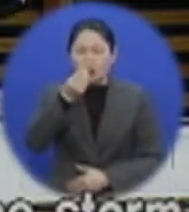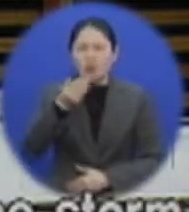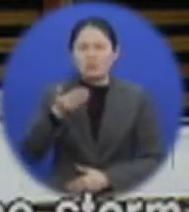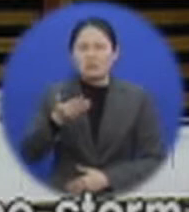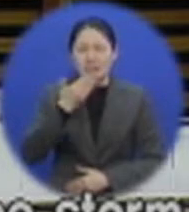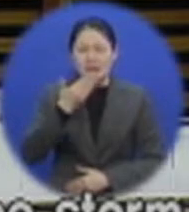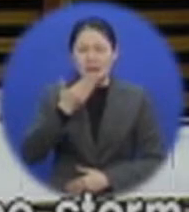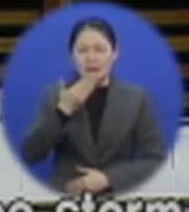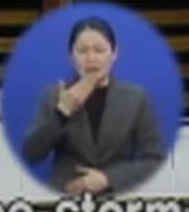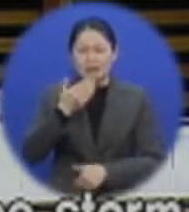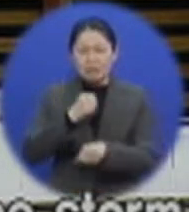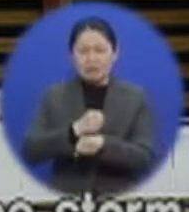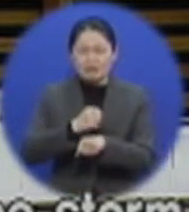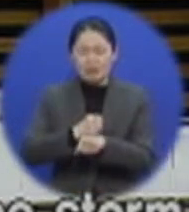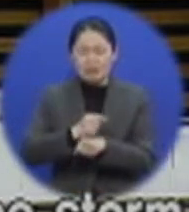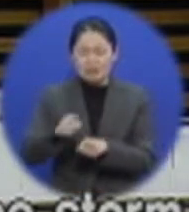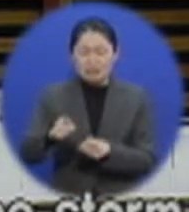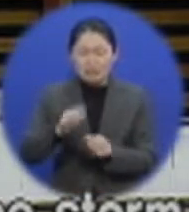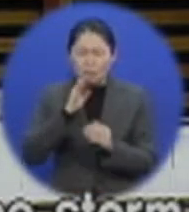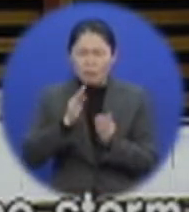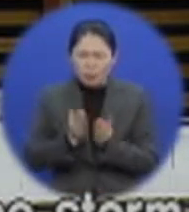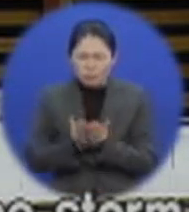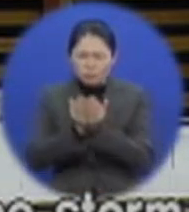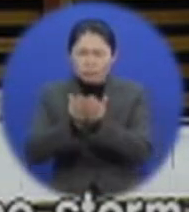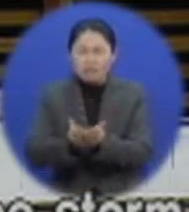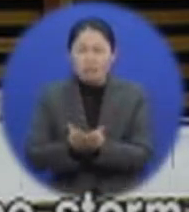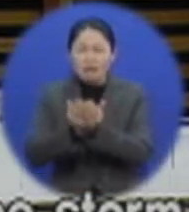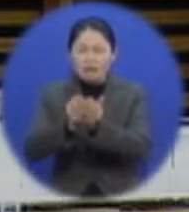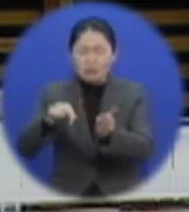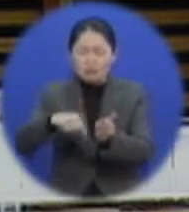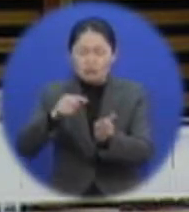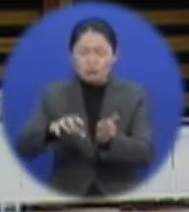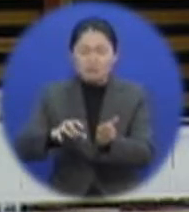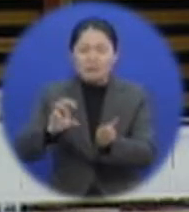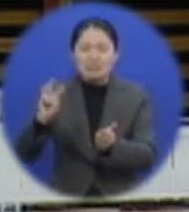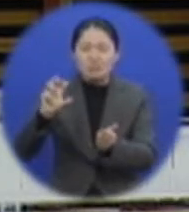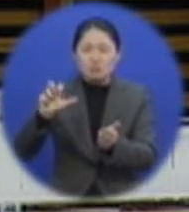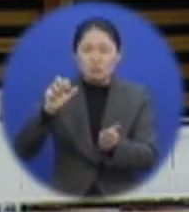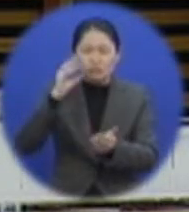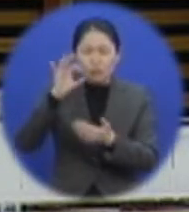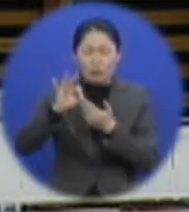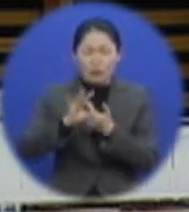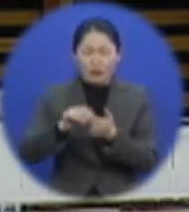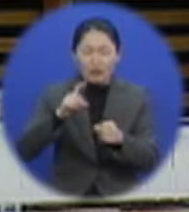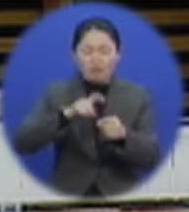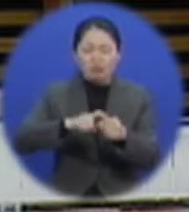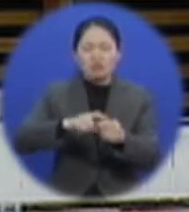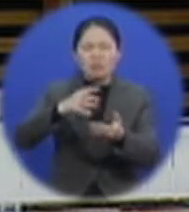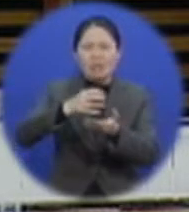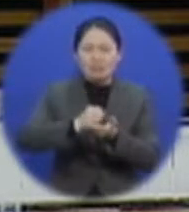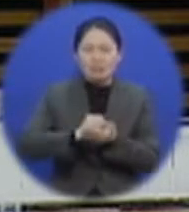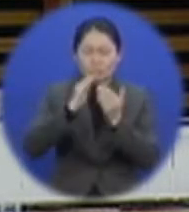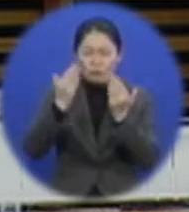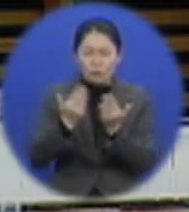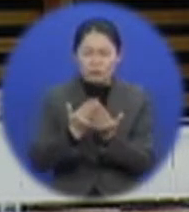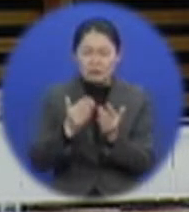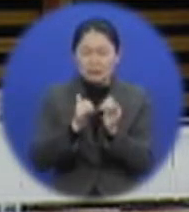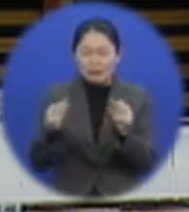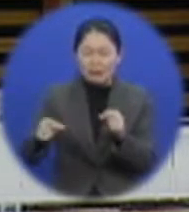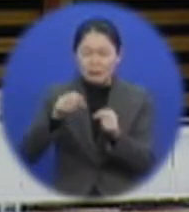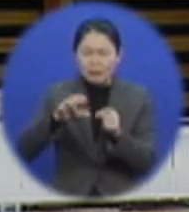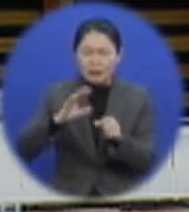풍랑이 이는 배속에서 서 덩어리 성찬을 해요 3 15절에 보면 떡을 가져다가 모든 사람 앞에서